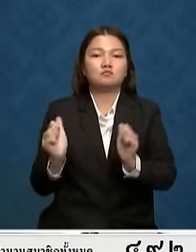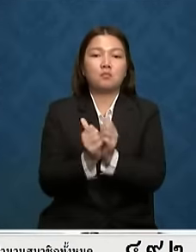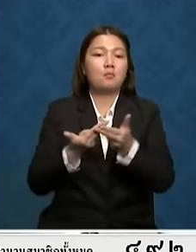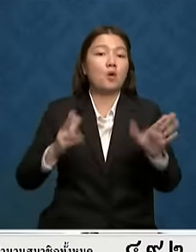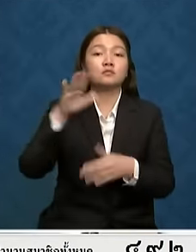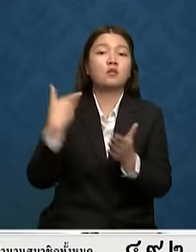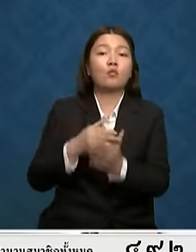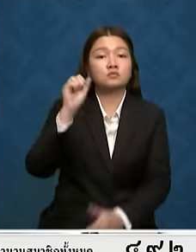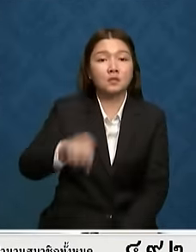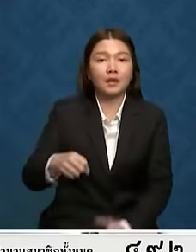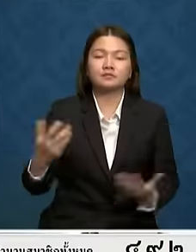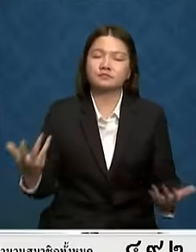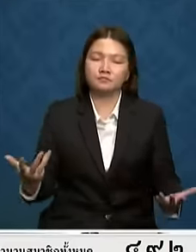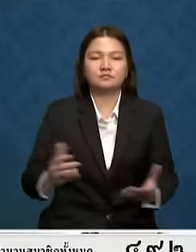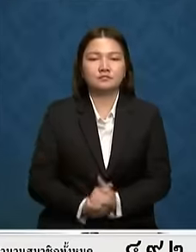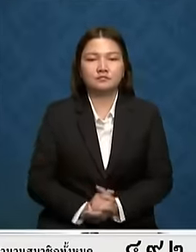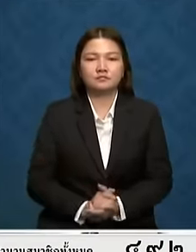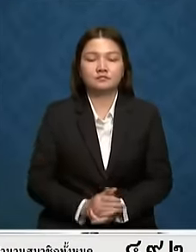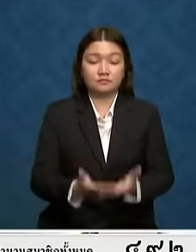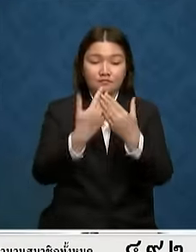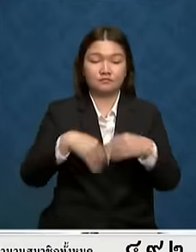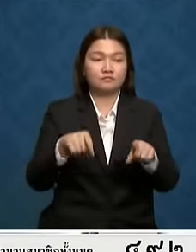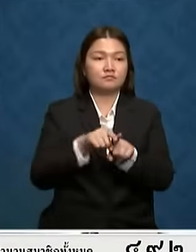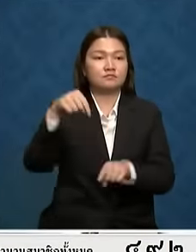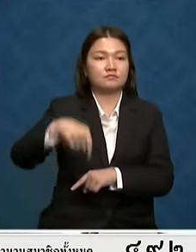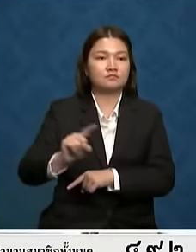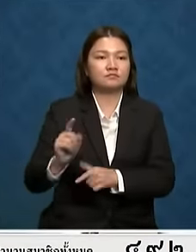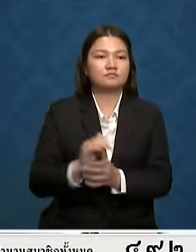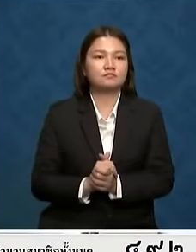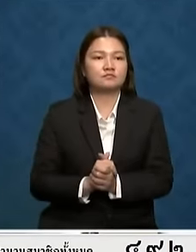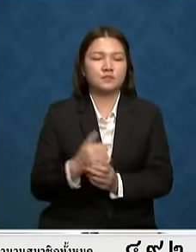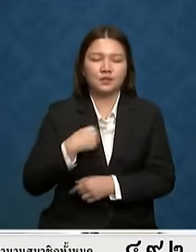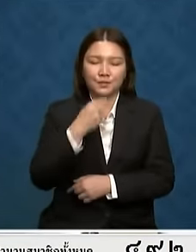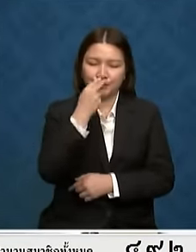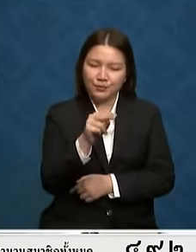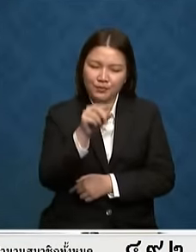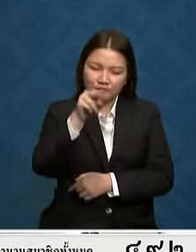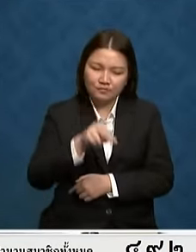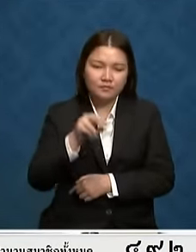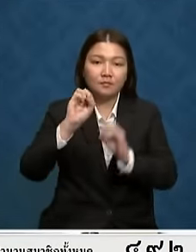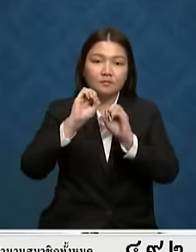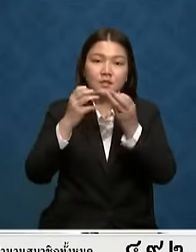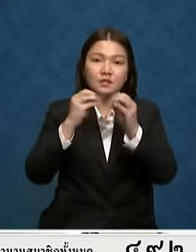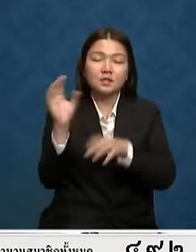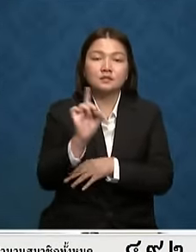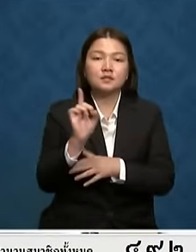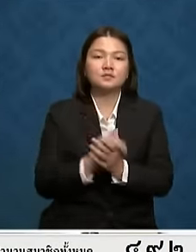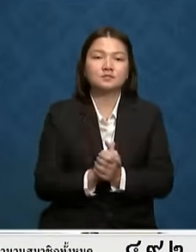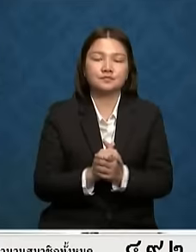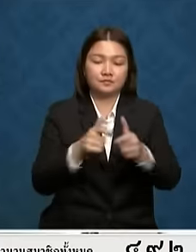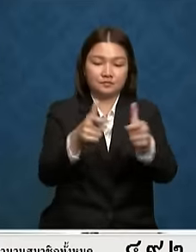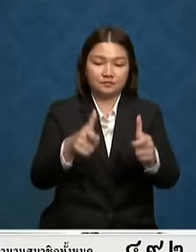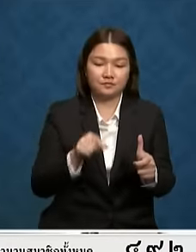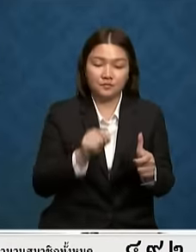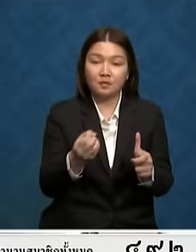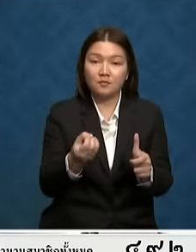อย่างในกรณีนี้สิ่งหนึ่งที่ยังไม่ชัดเจนครับในรายงานฉบับนี้ไม่ได้